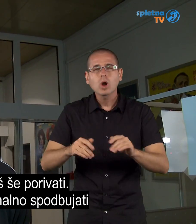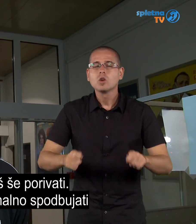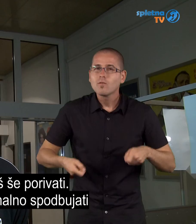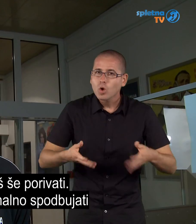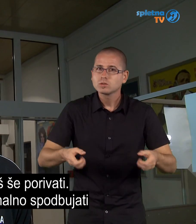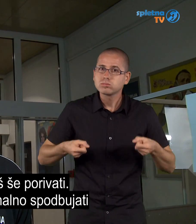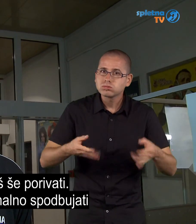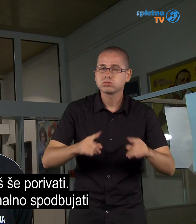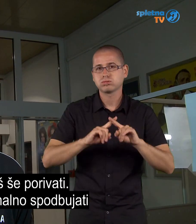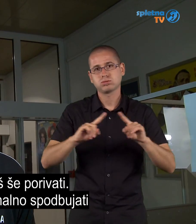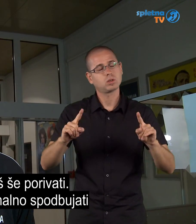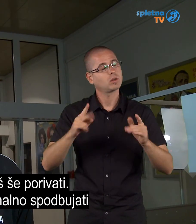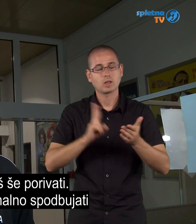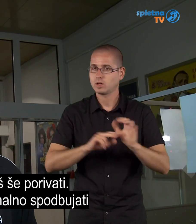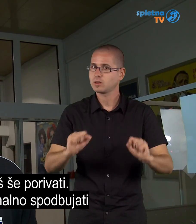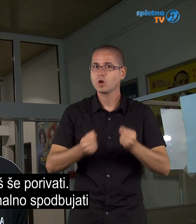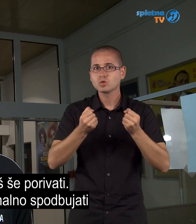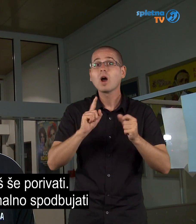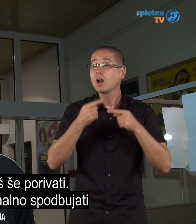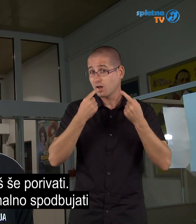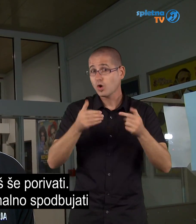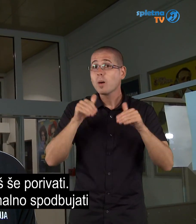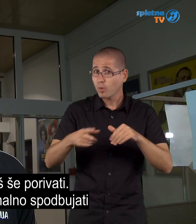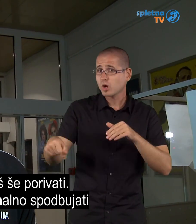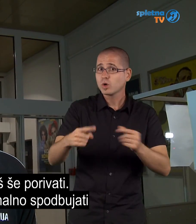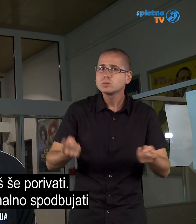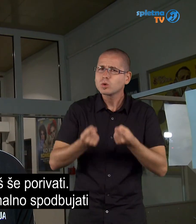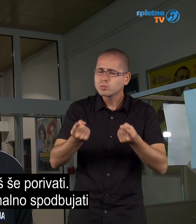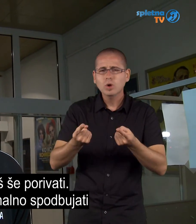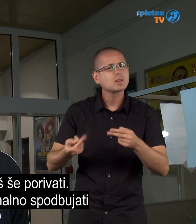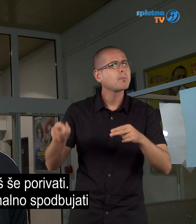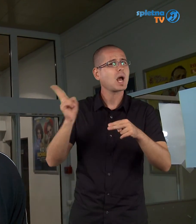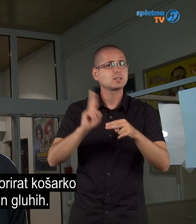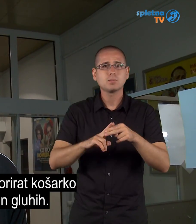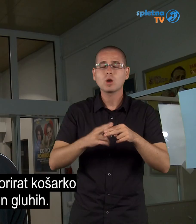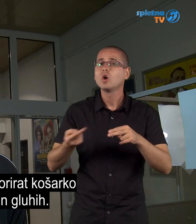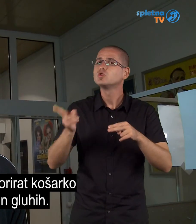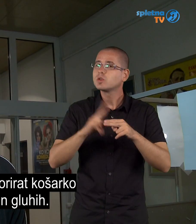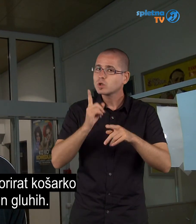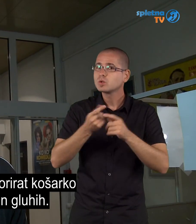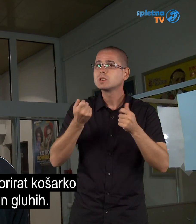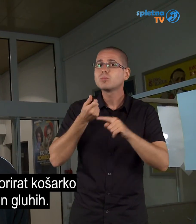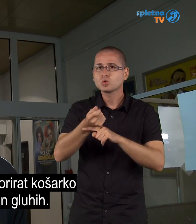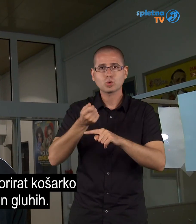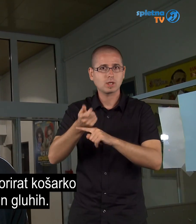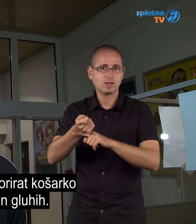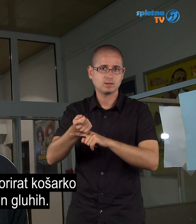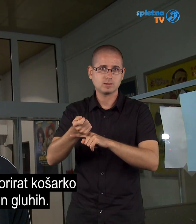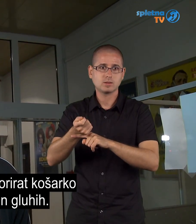moraš porivati in kaj ne rečem, moramo jih spodbujati maksimalno in čim več